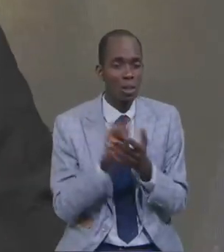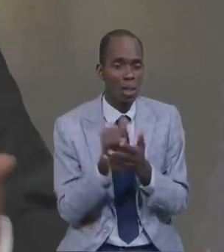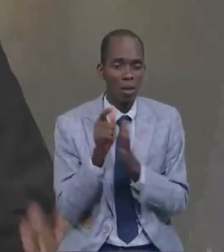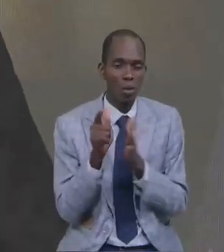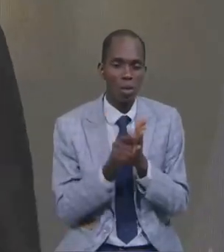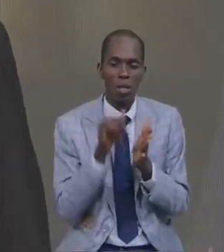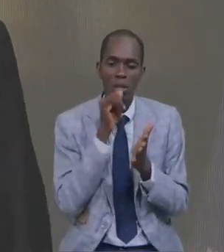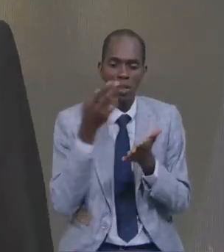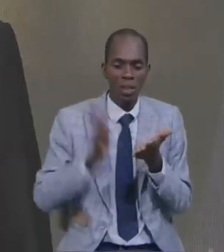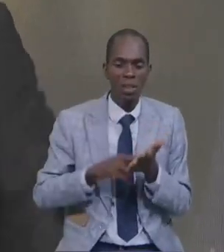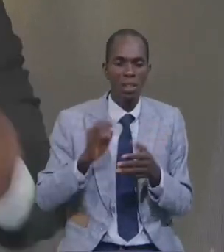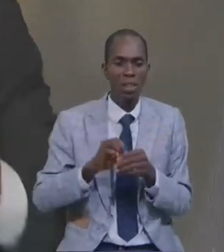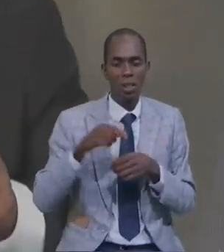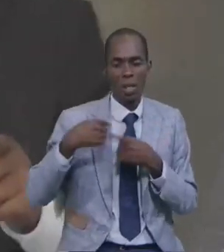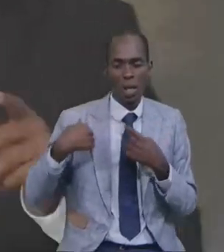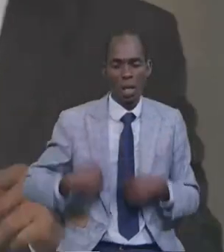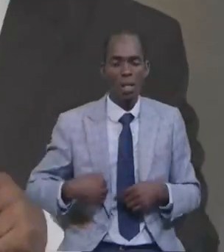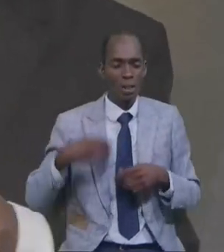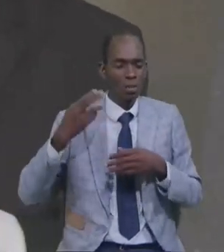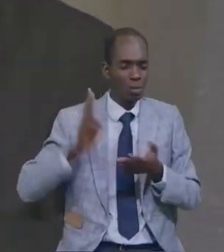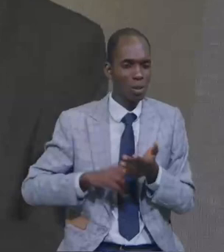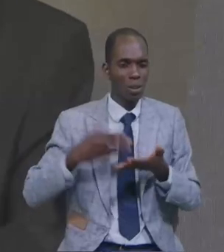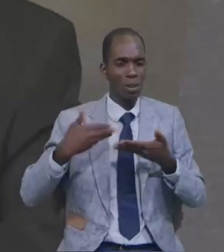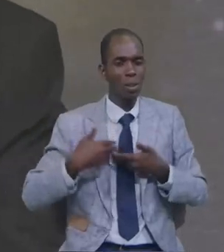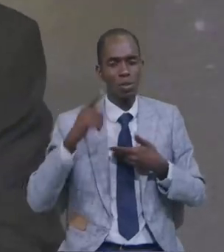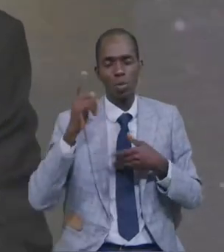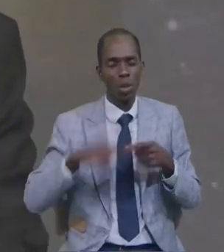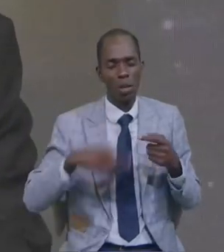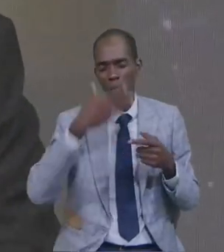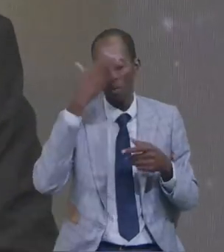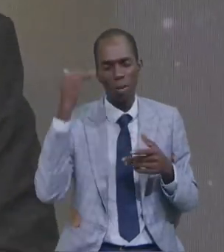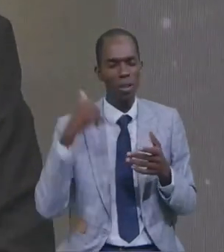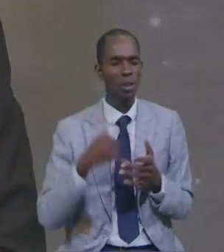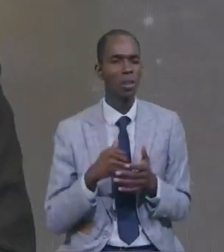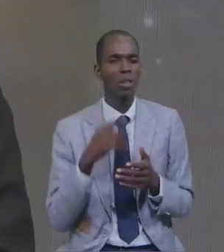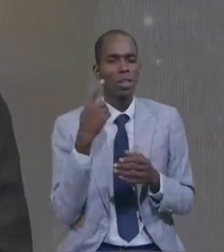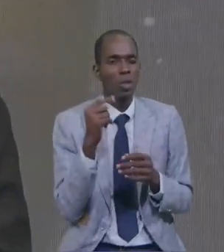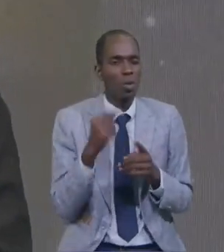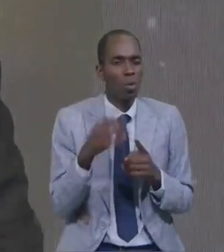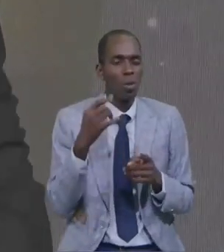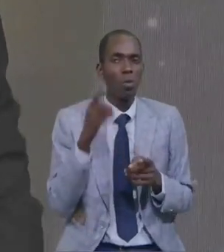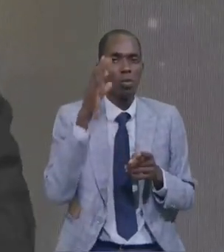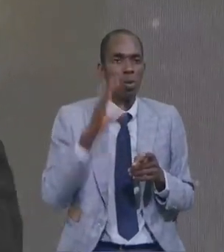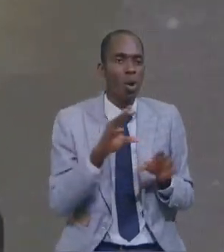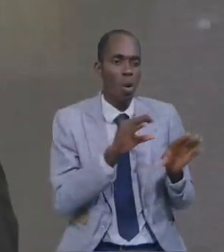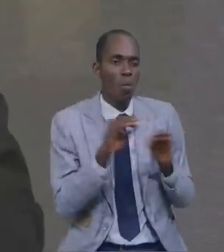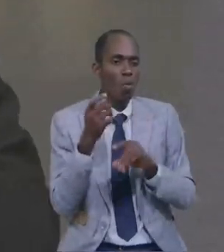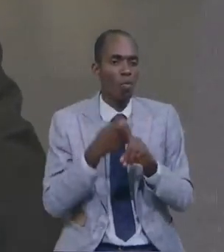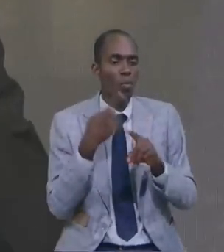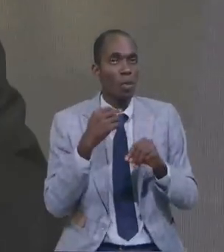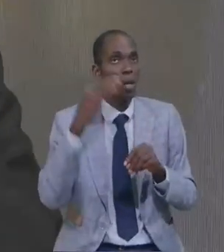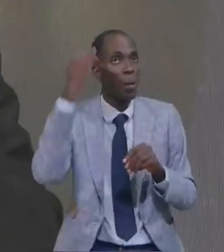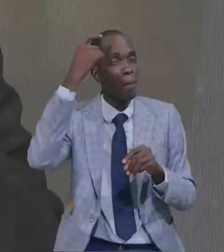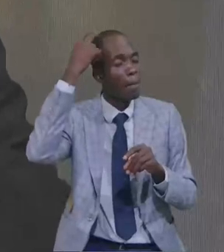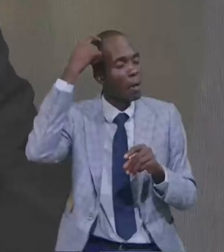du cerveau au cœur. Et dit, je mettrai mes lois dans leur